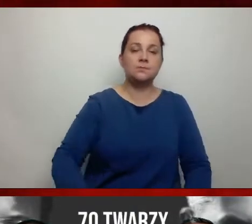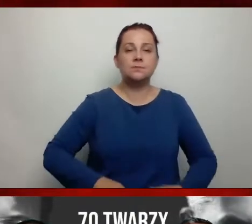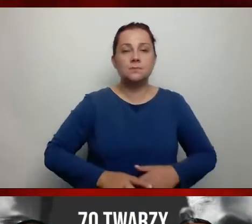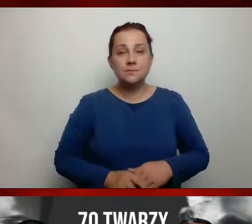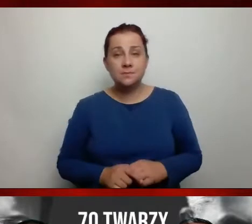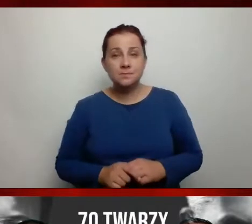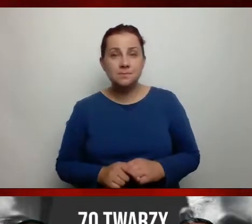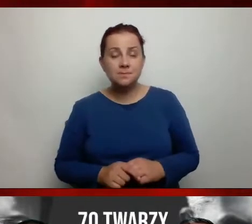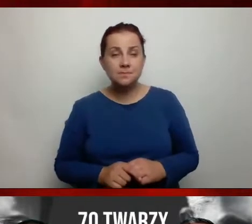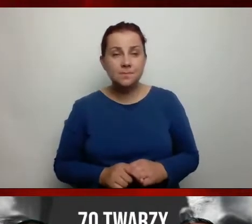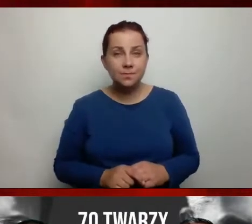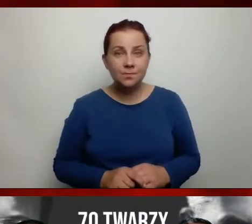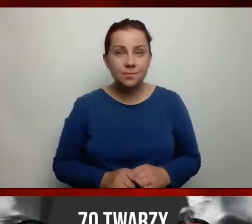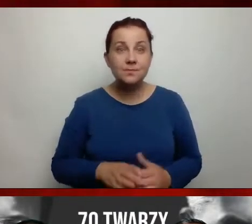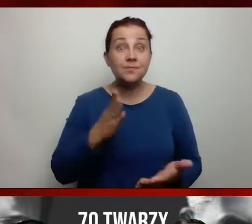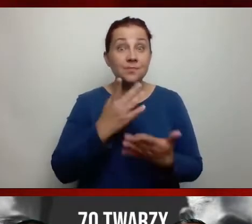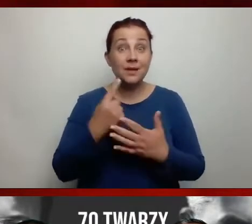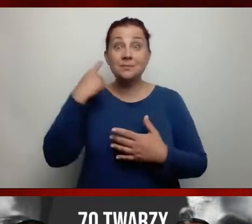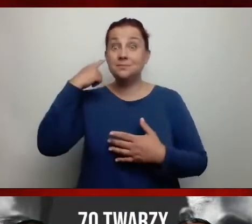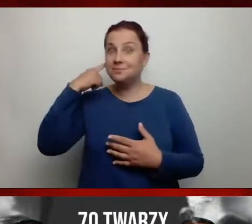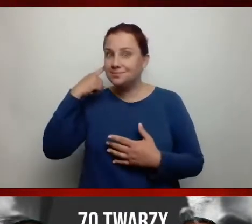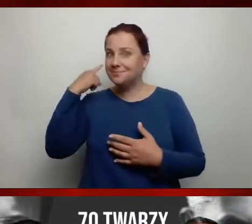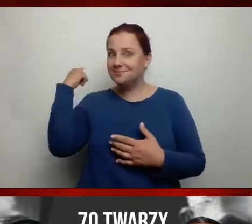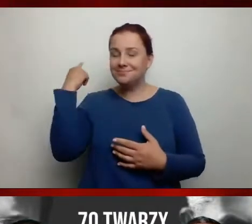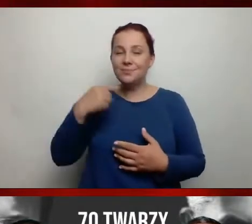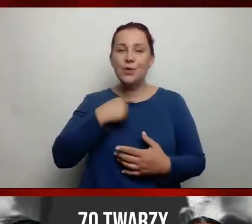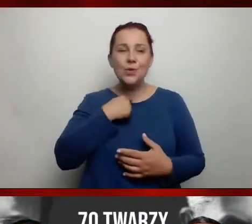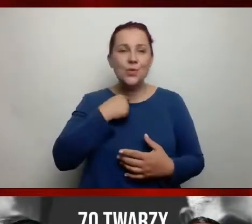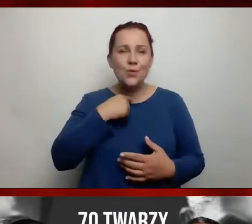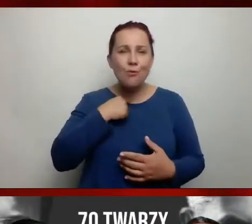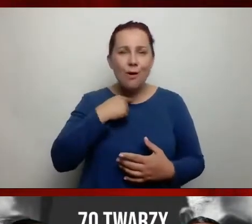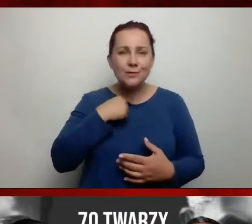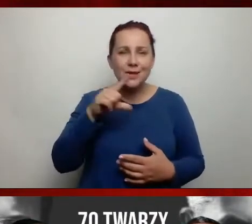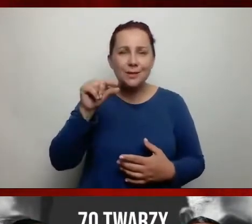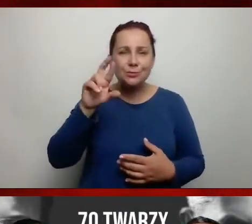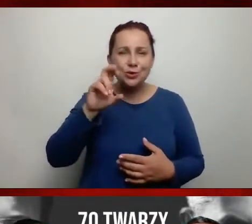No i znów słyszeliśmy w tle głos Przemka Gintowskiego,